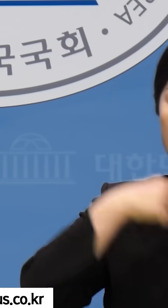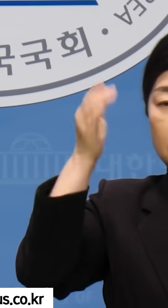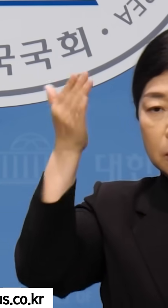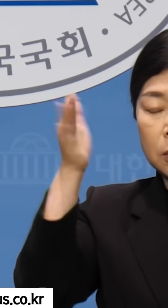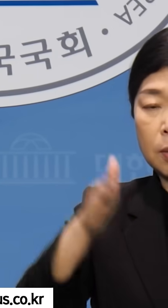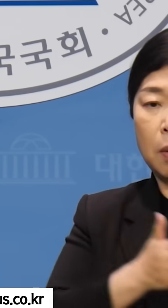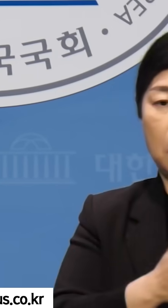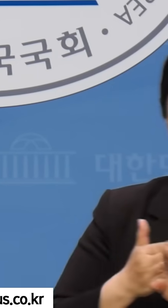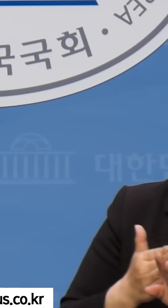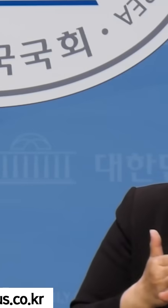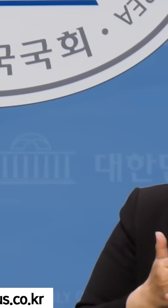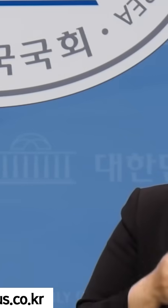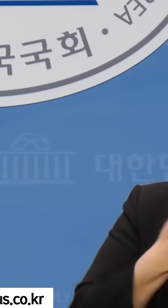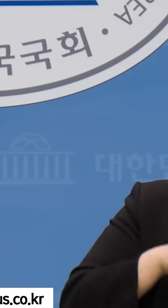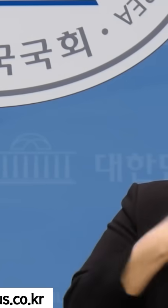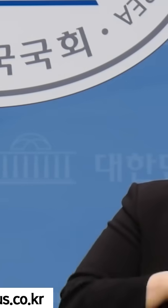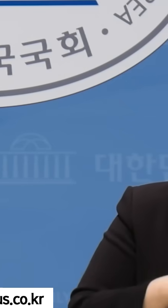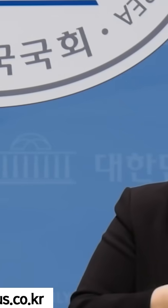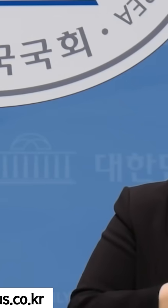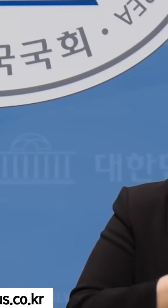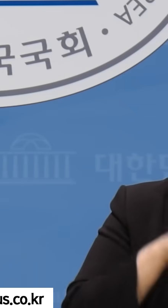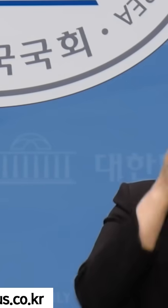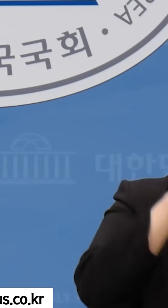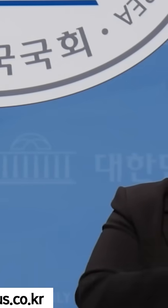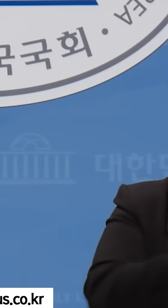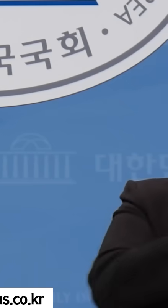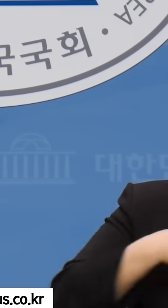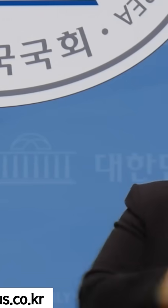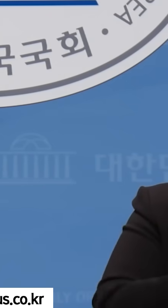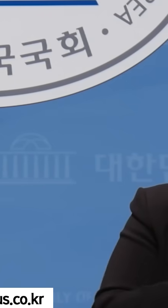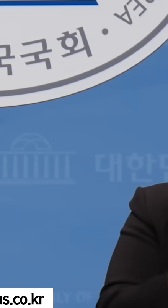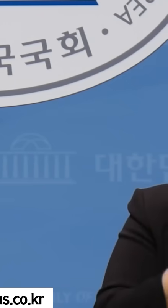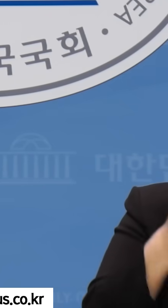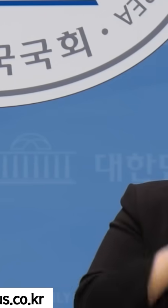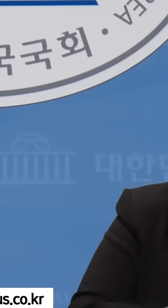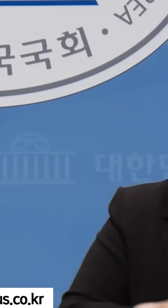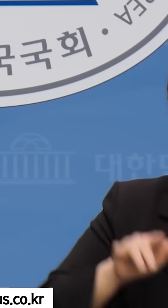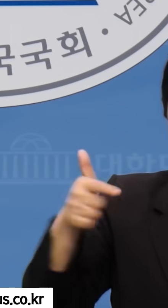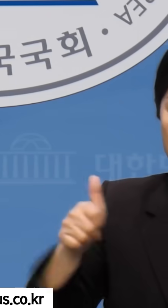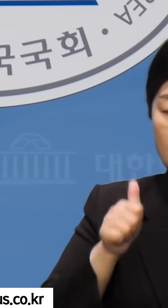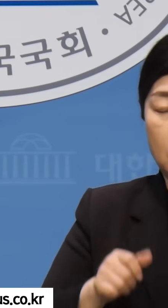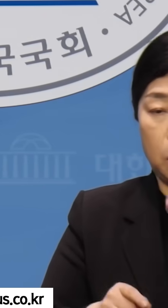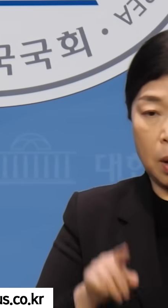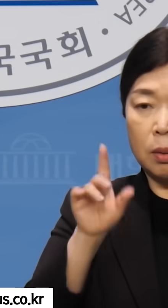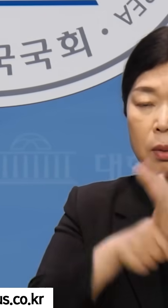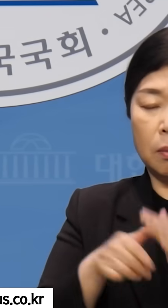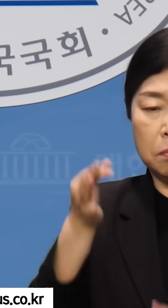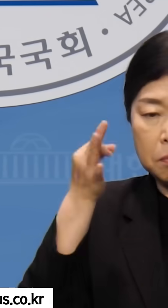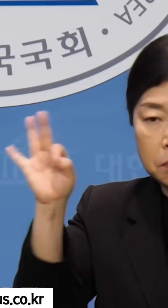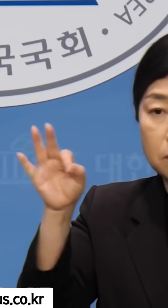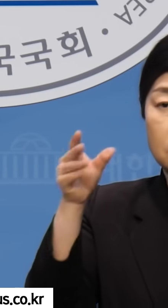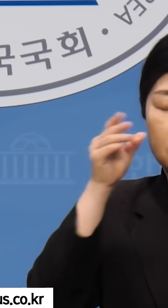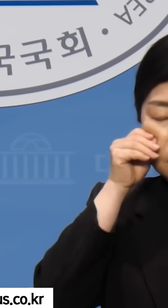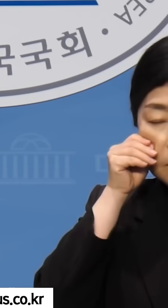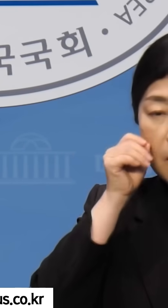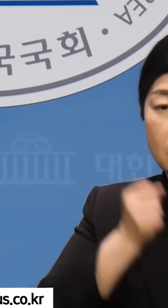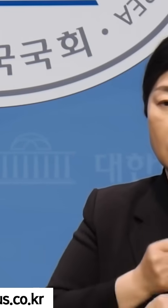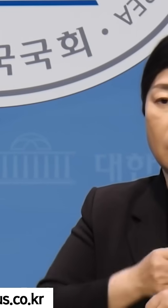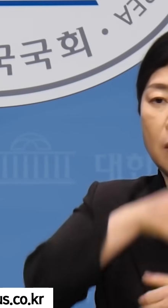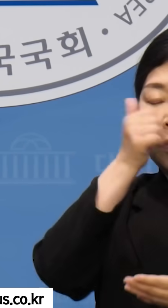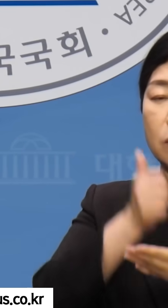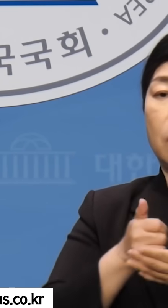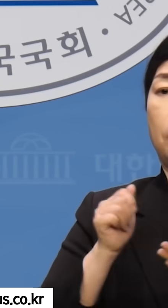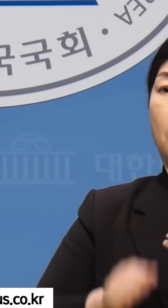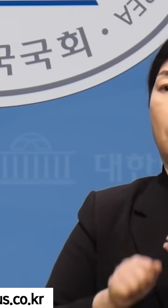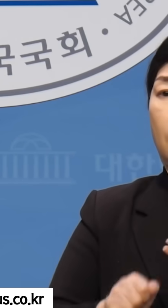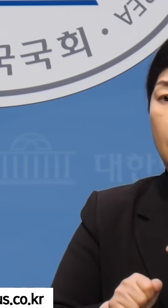것이나 항소심 첫 공판 기일에는 겸허히 스스로를 돌아보았다더니 유죄 판결이 선고되었음에도 법정 구속을